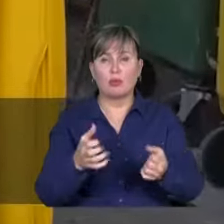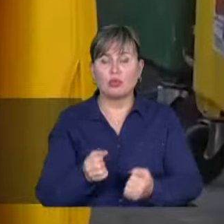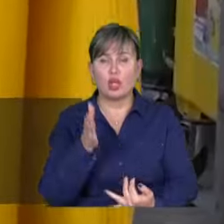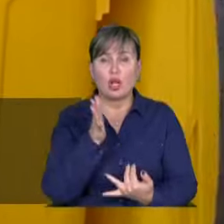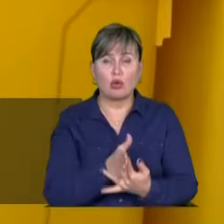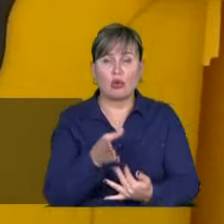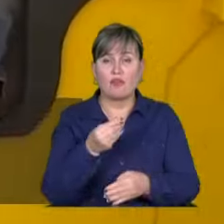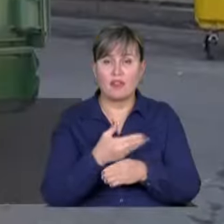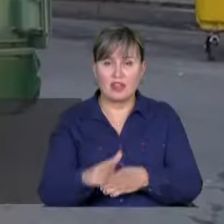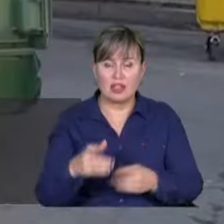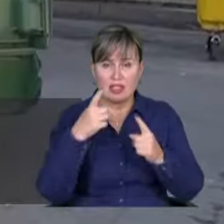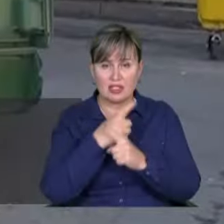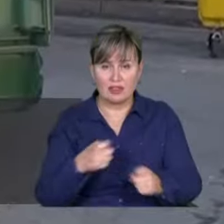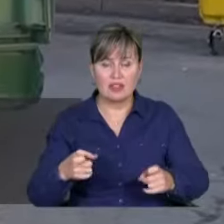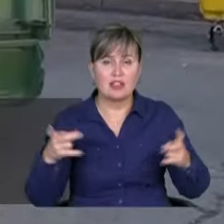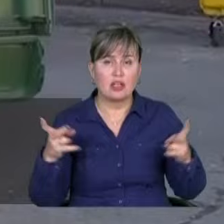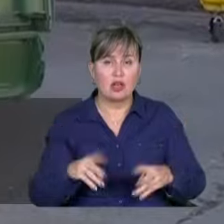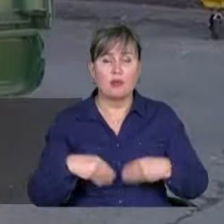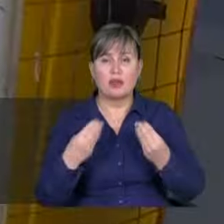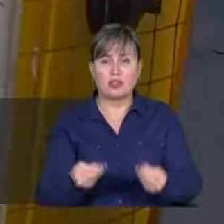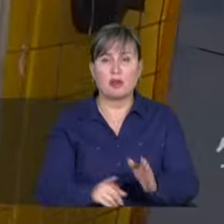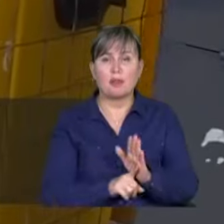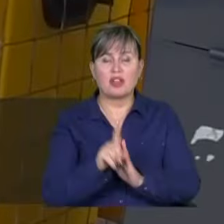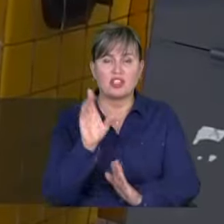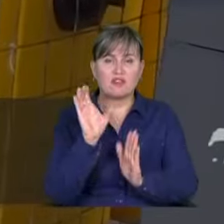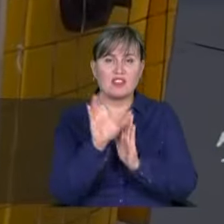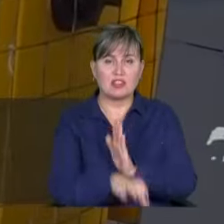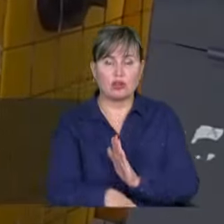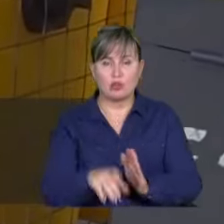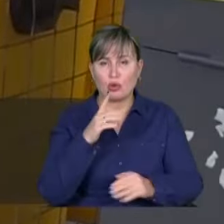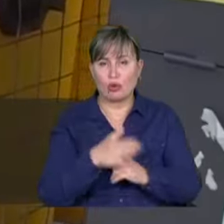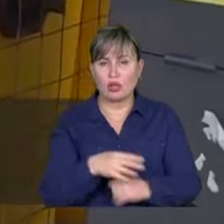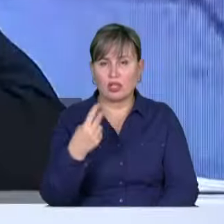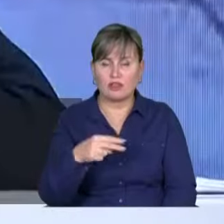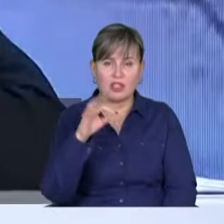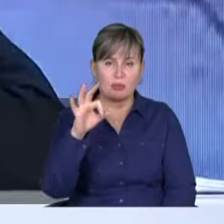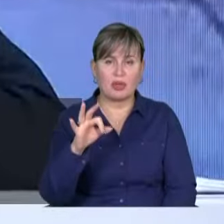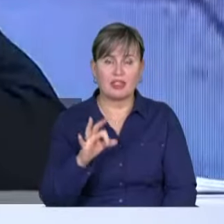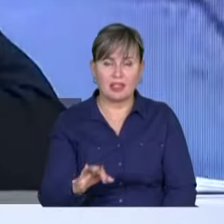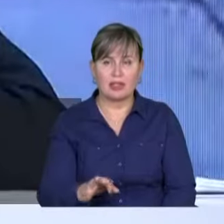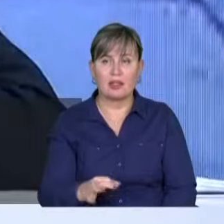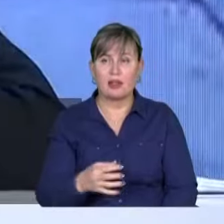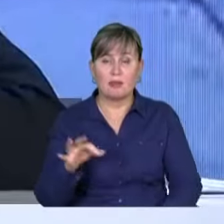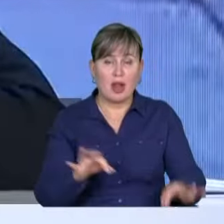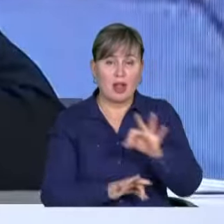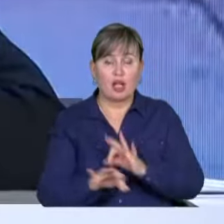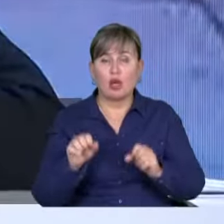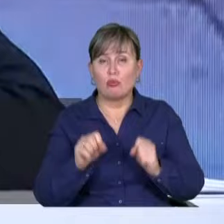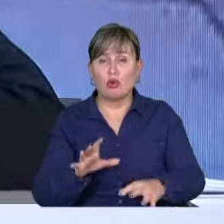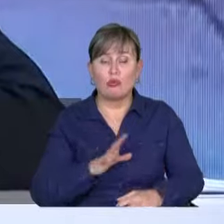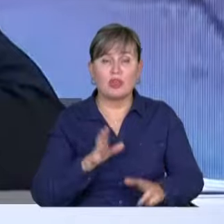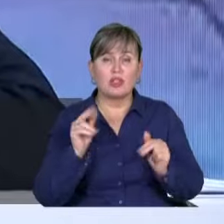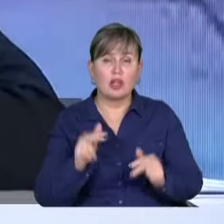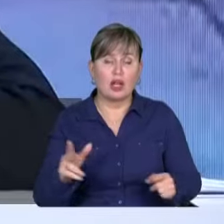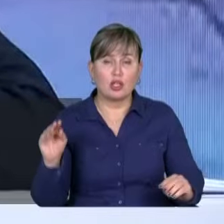льготного финансирования заявителям необходимо предоставить первоначальный взнос в размере 20%. При этом проекты могут быть как